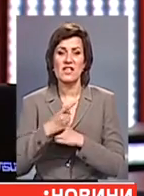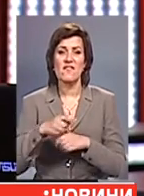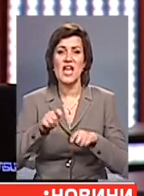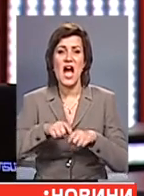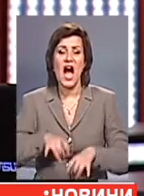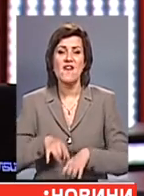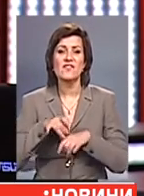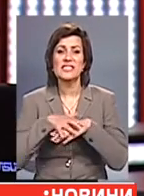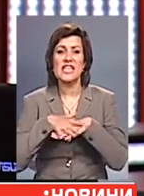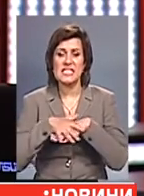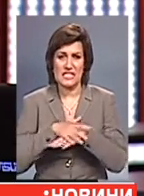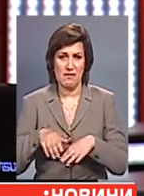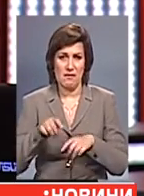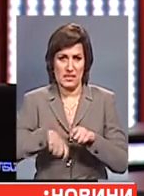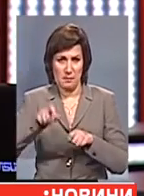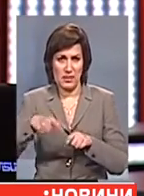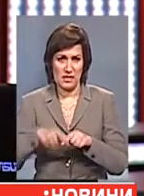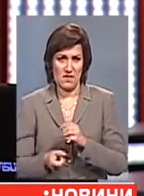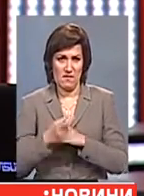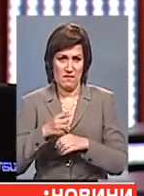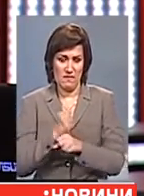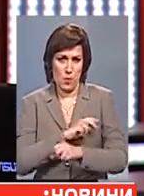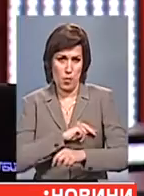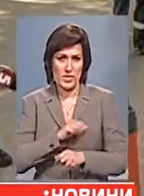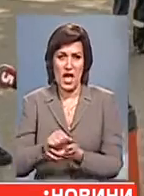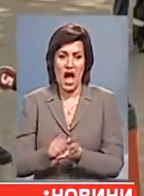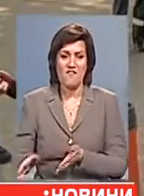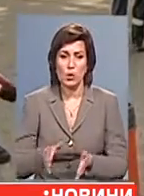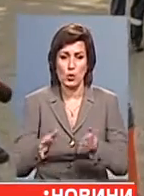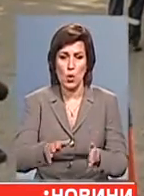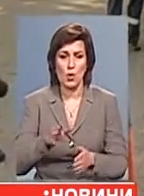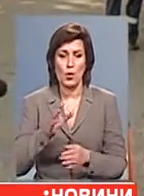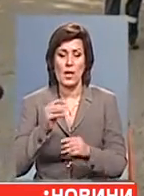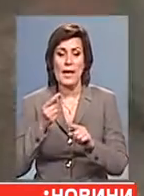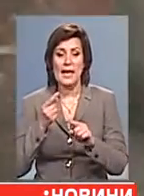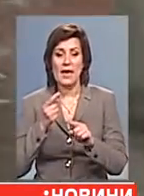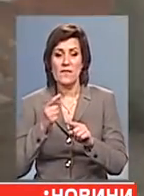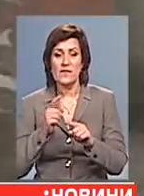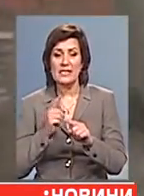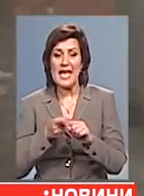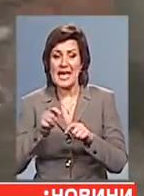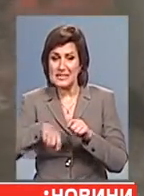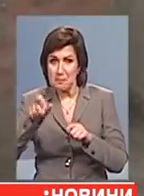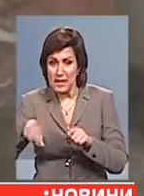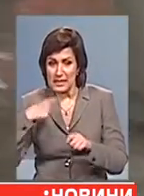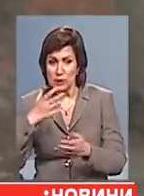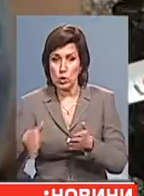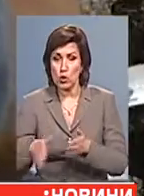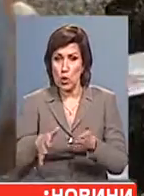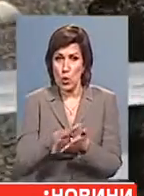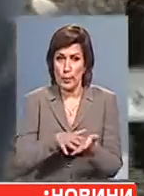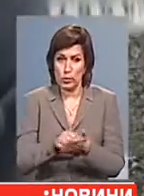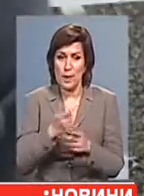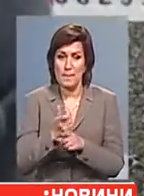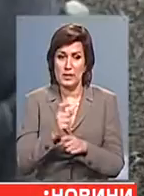у роботі автодору на Київщині. Аналіз проводили протягом липня на замовлення Міністерства інфраструктури. Експерти кажуть, якщо дорогу